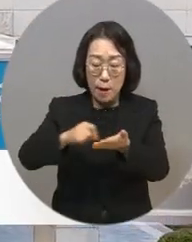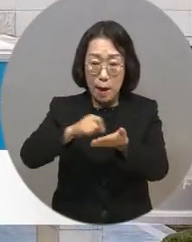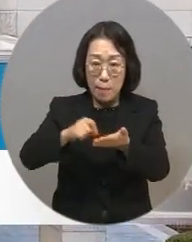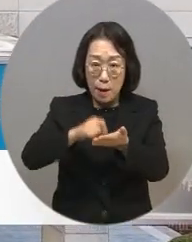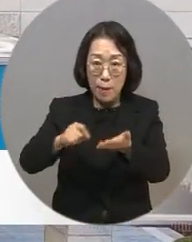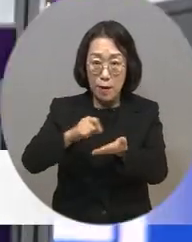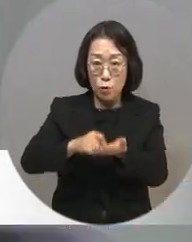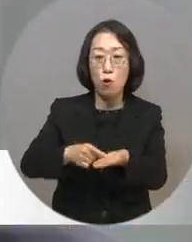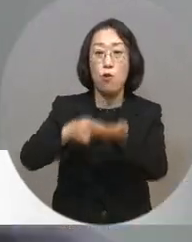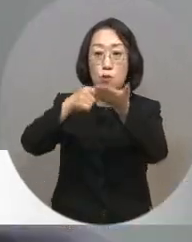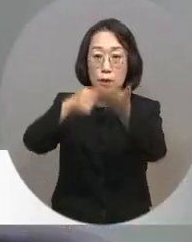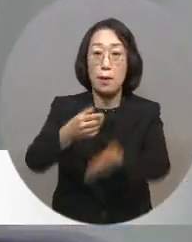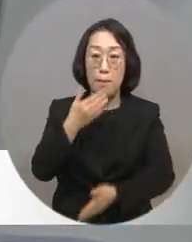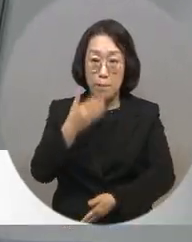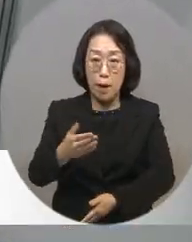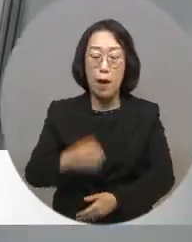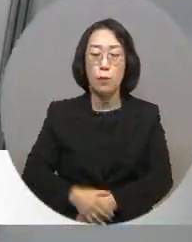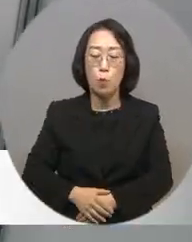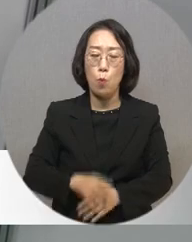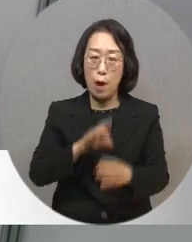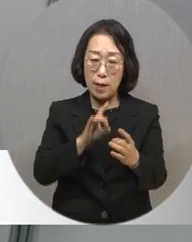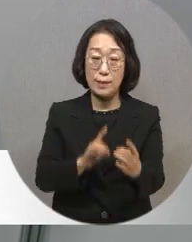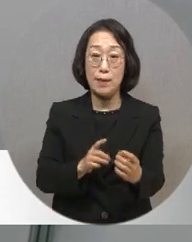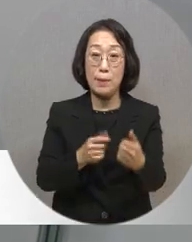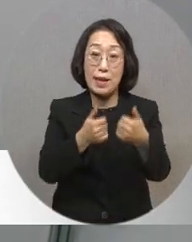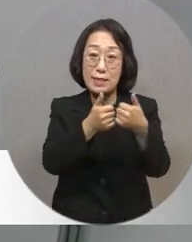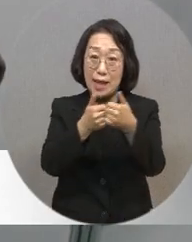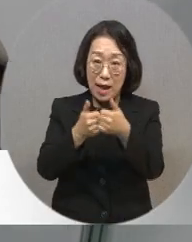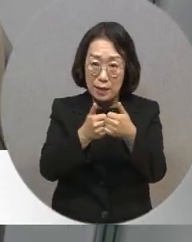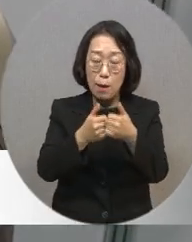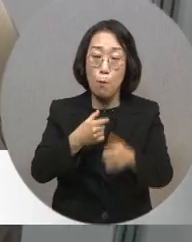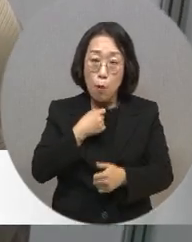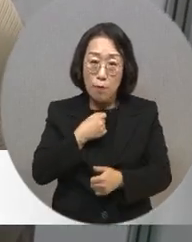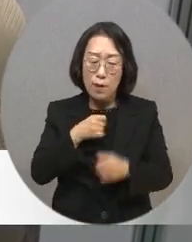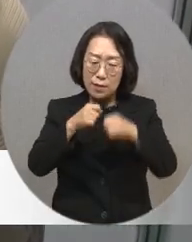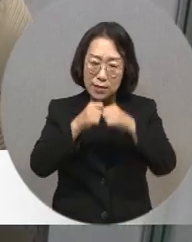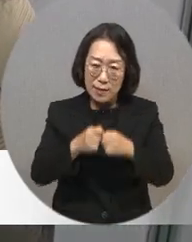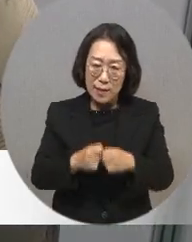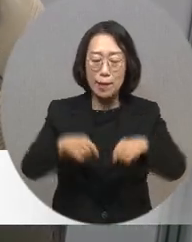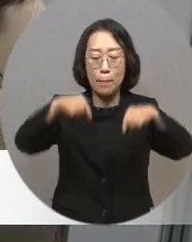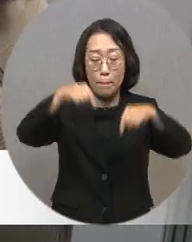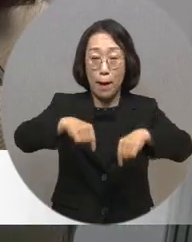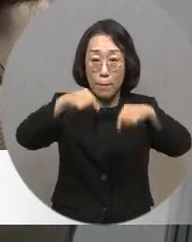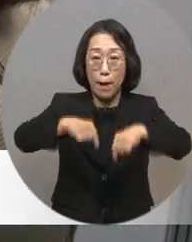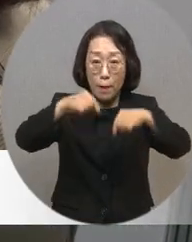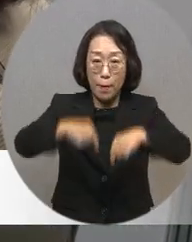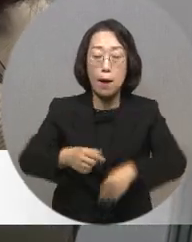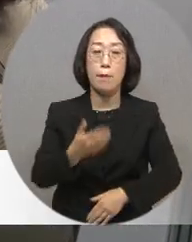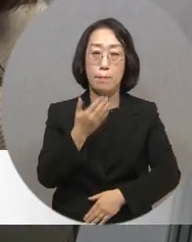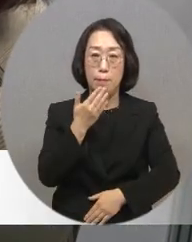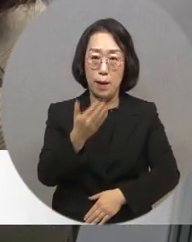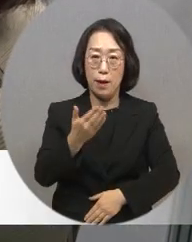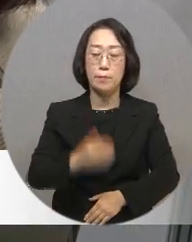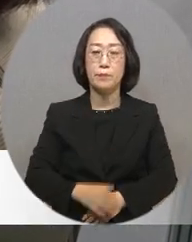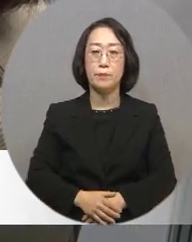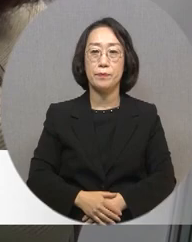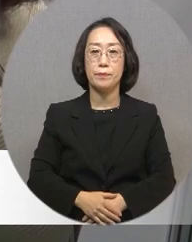신청서를 제출 후 신청자의 개별적 특성 및 욕구 파악을 위해 담당자와 초기 상담을